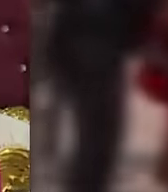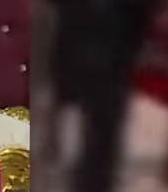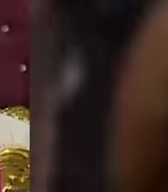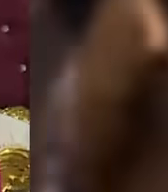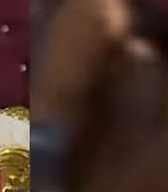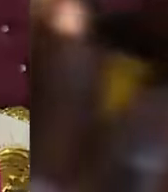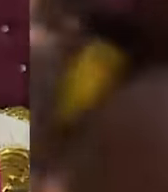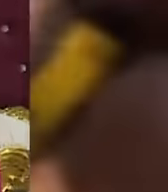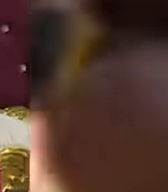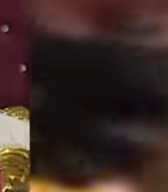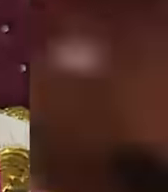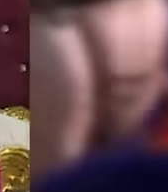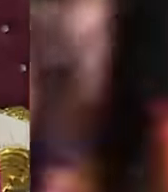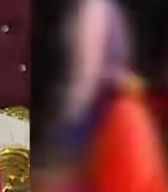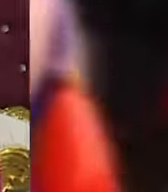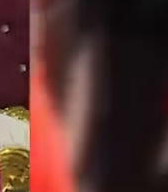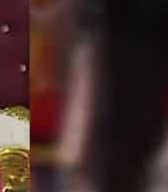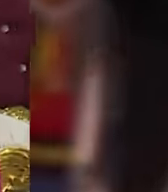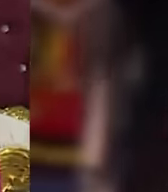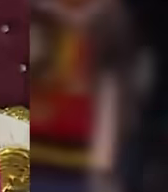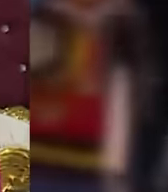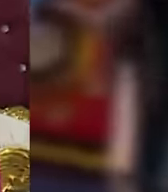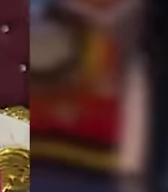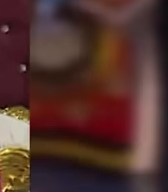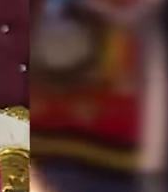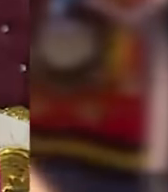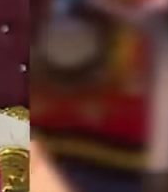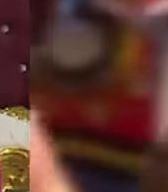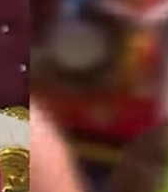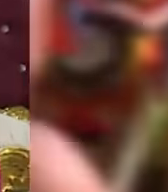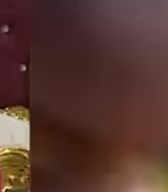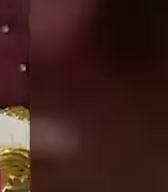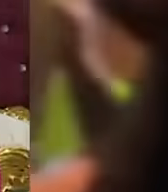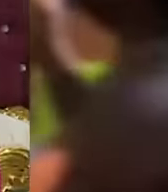ngaphambi kokuthi tibhale. Wethe unowaphakathi.